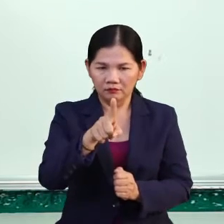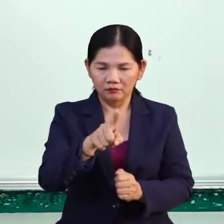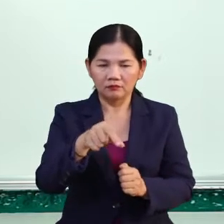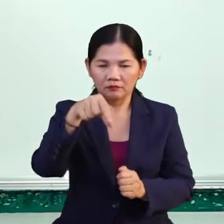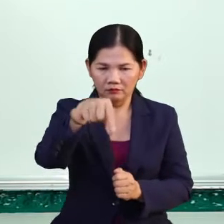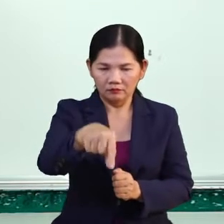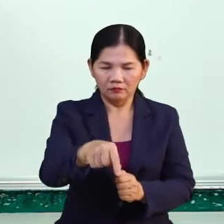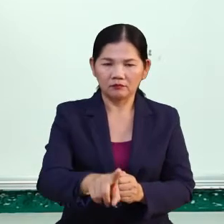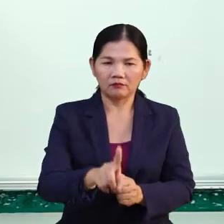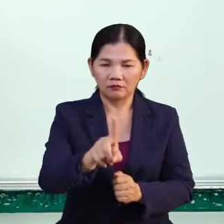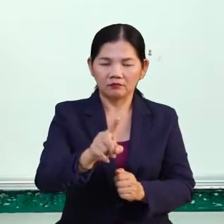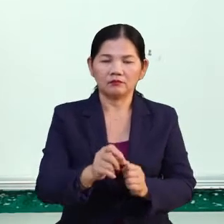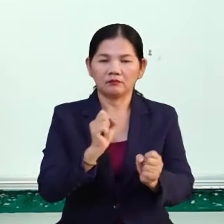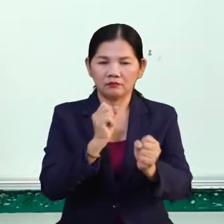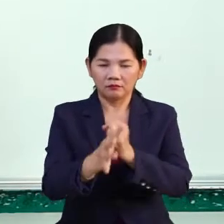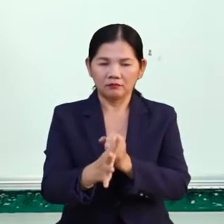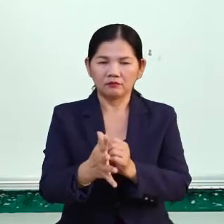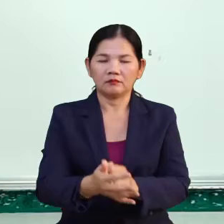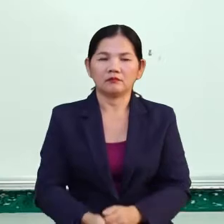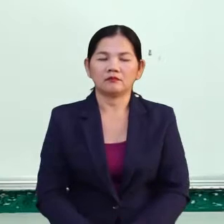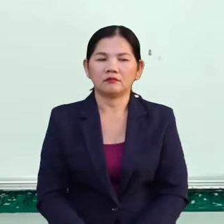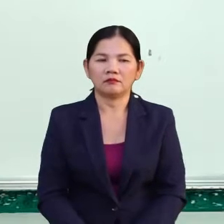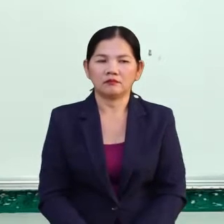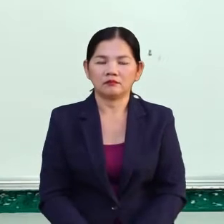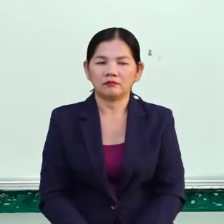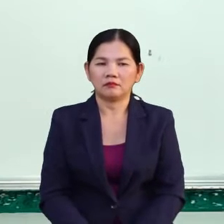កតោះចាប់ដើម